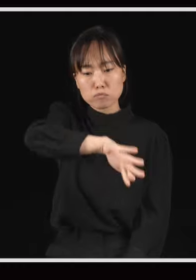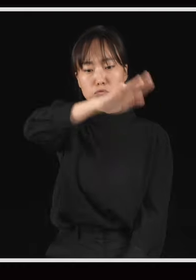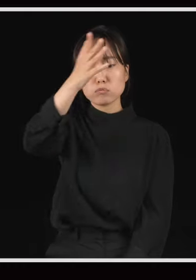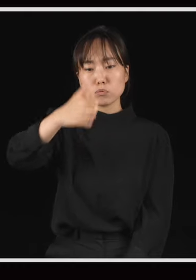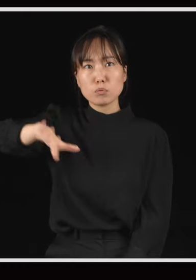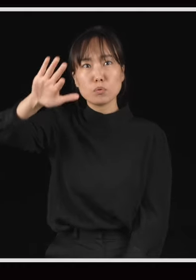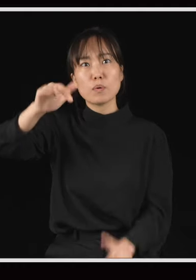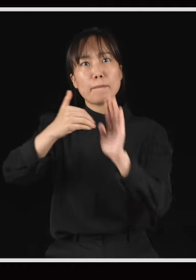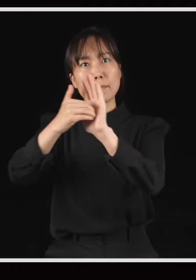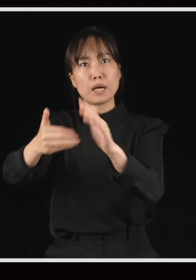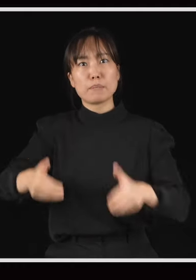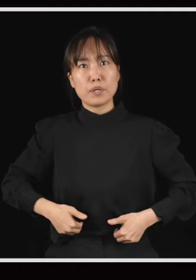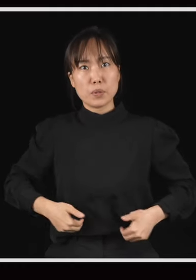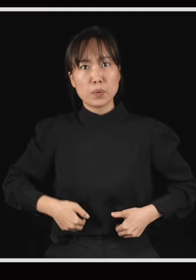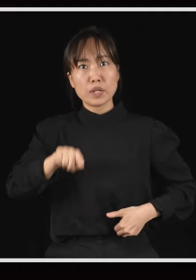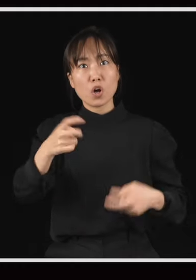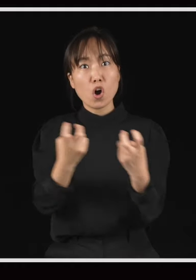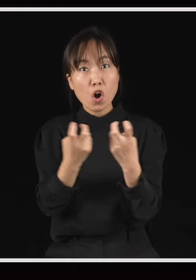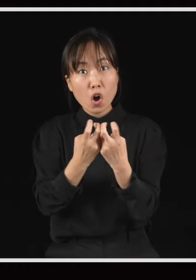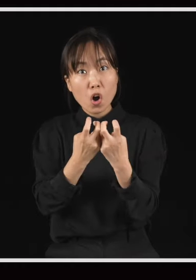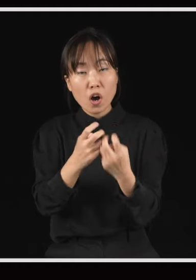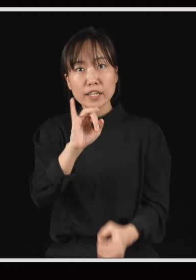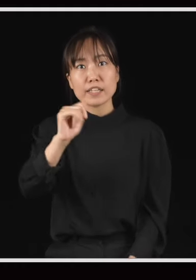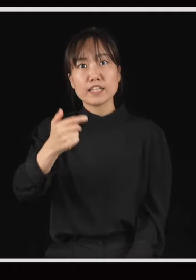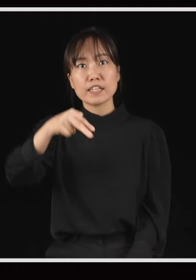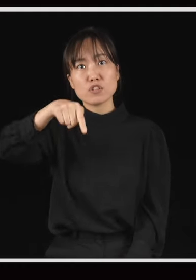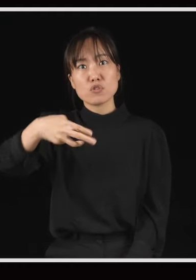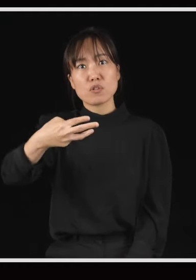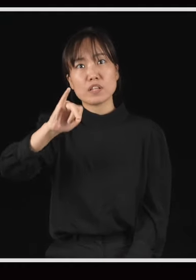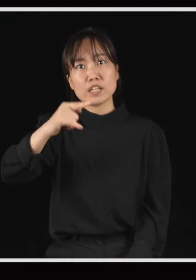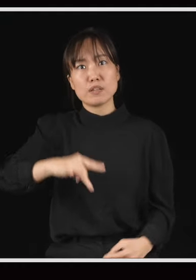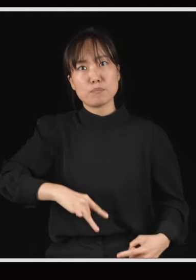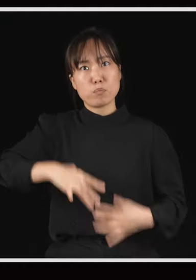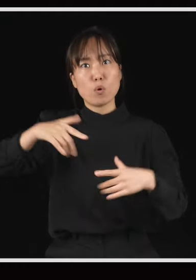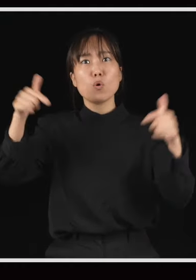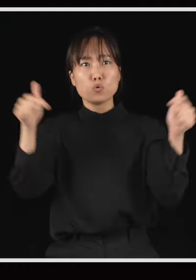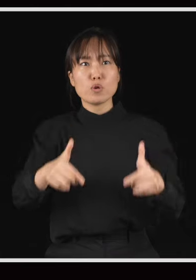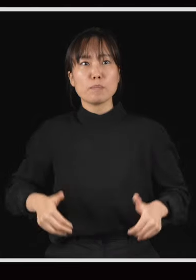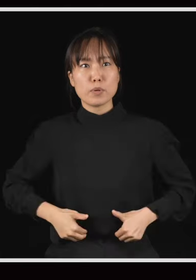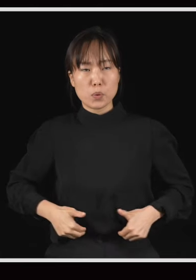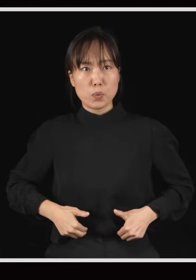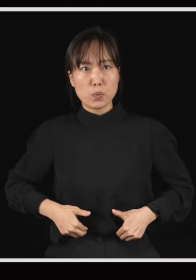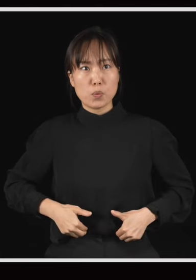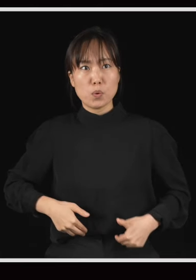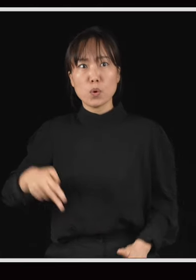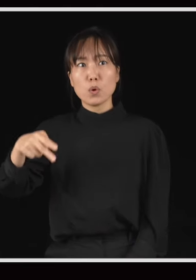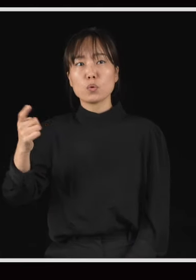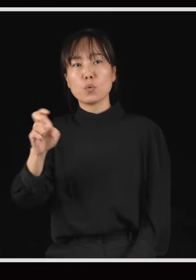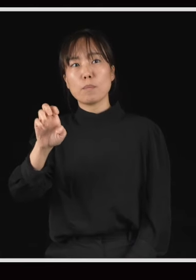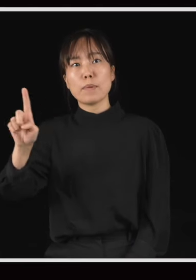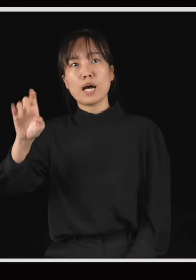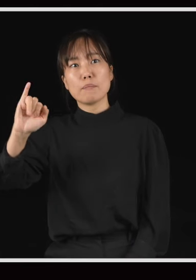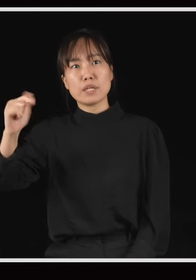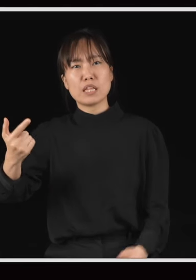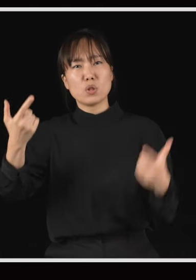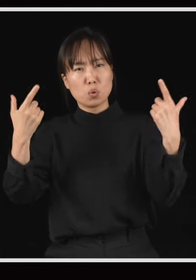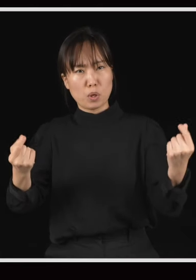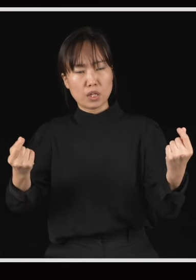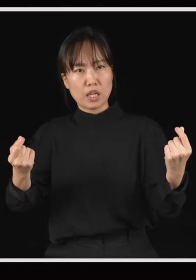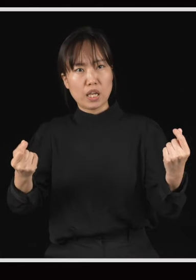줄이는 것이죠. 그리고 인슐린이 나오지 않게 만드는 것이에요. 근데 도파민도 똑같습니다. 어떤 쾌락이 나오게